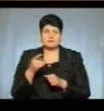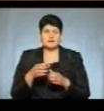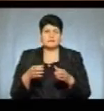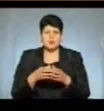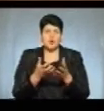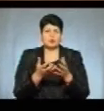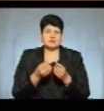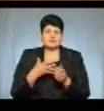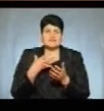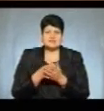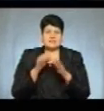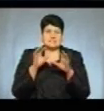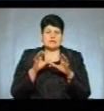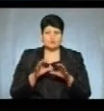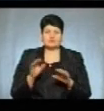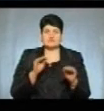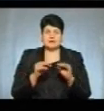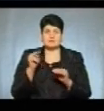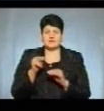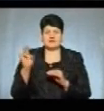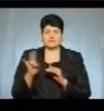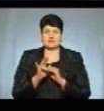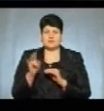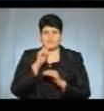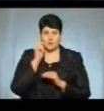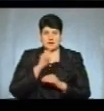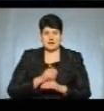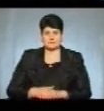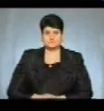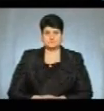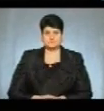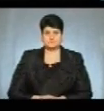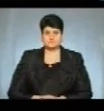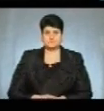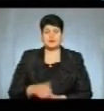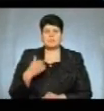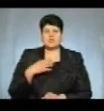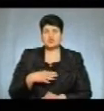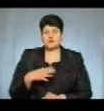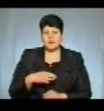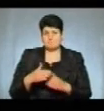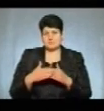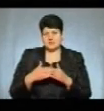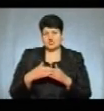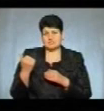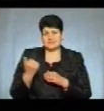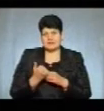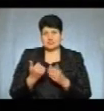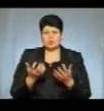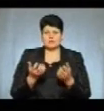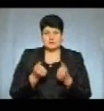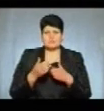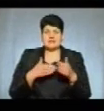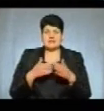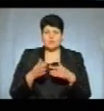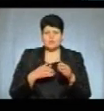єпархія отримає свій статут у складі Православної церкви України. Ми чекаємо в найближчі тижні отримати вже на